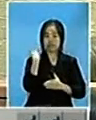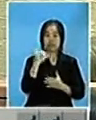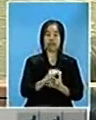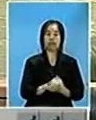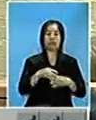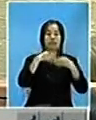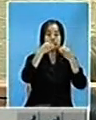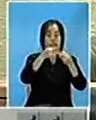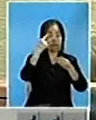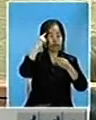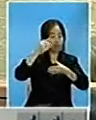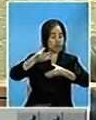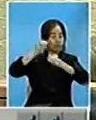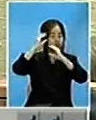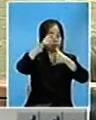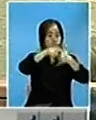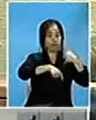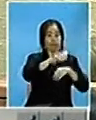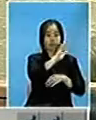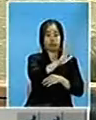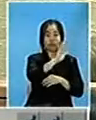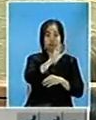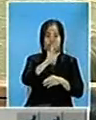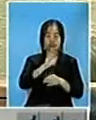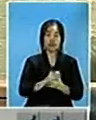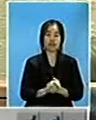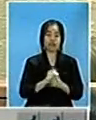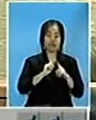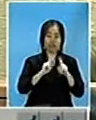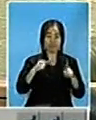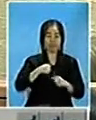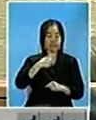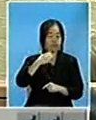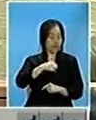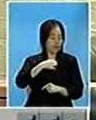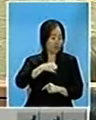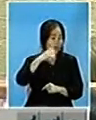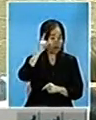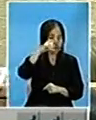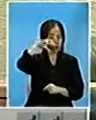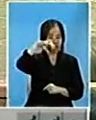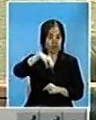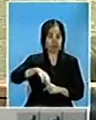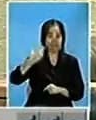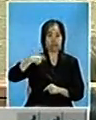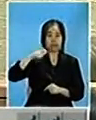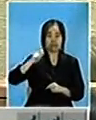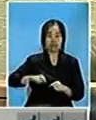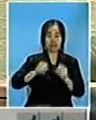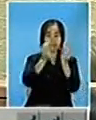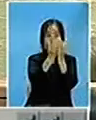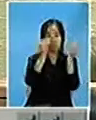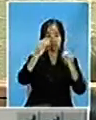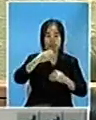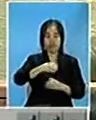ถอะครับแต่สิ่งที่เราต้องการมากที่สุดเราอยากเห็นศาลรัฐธรรมนูญดำรงไว้ซึ่งความเป็น